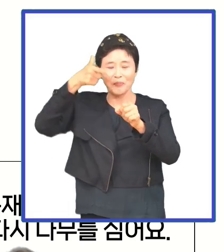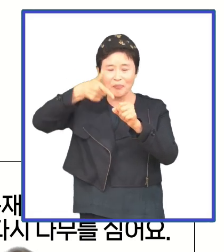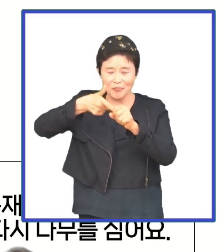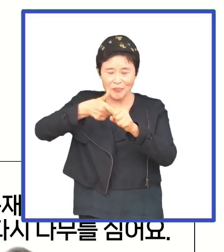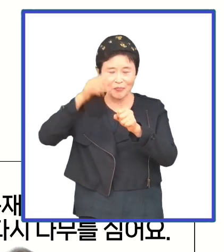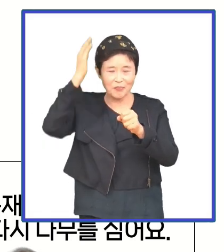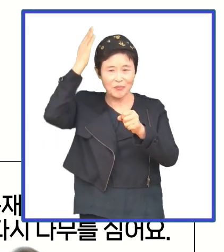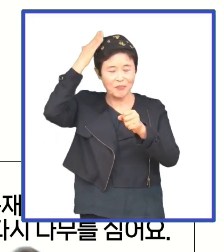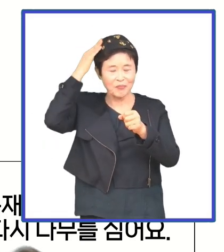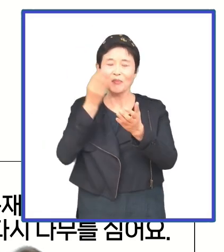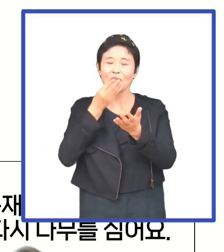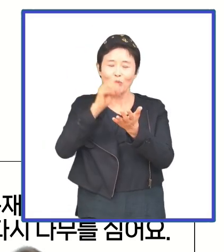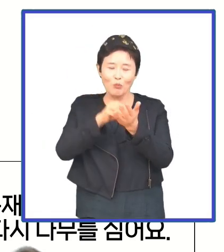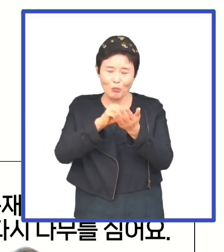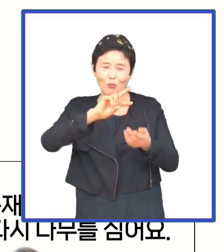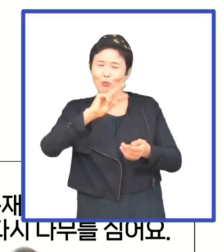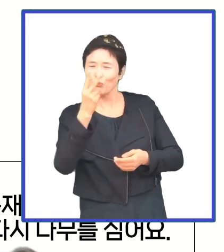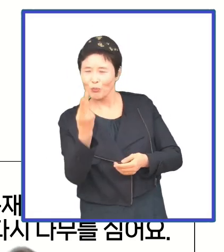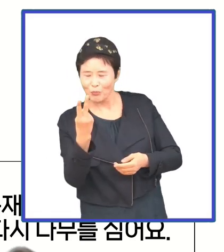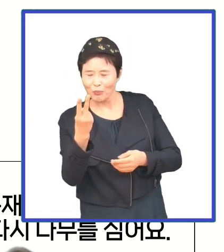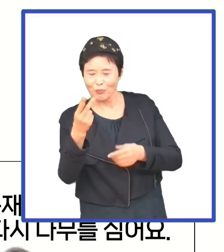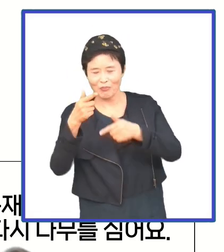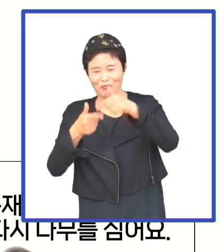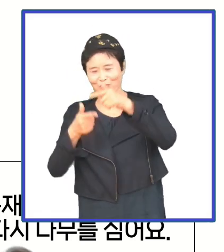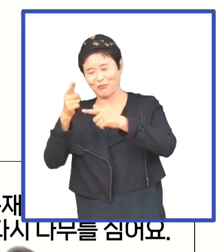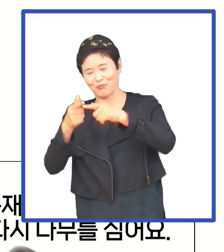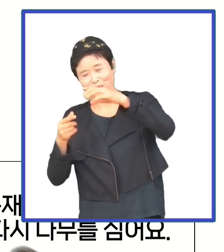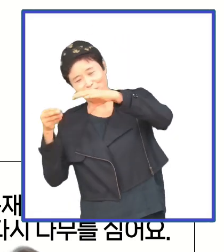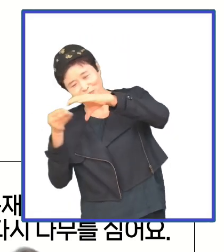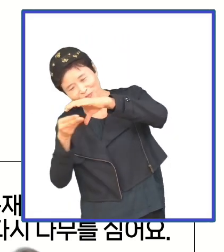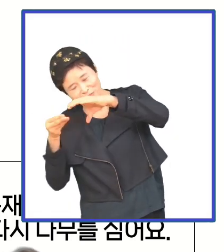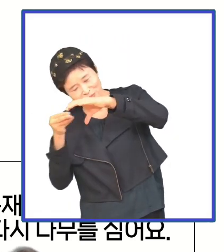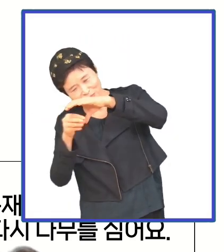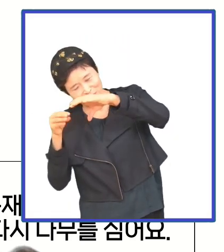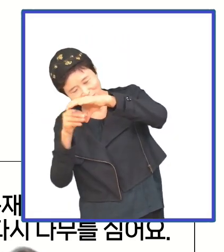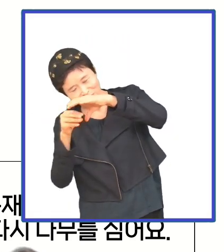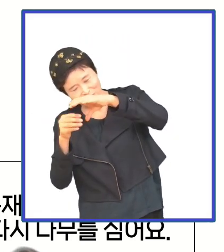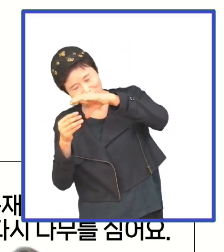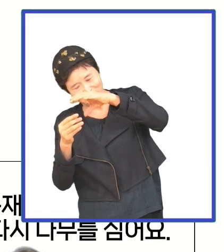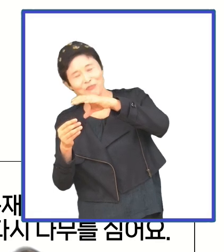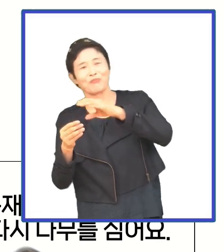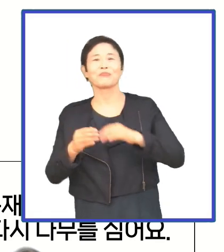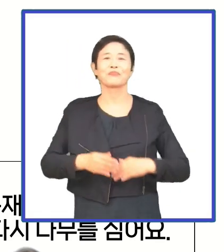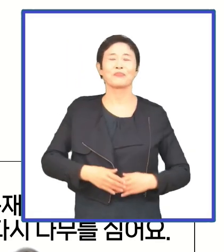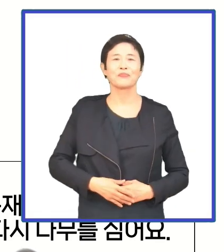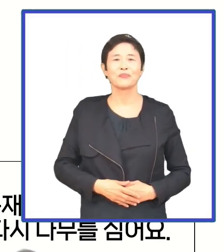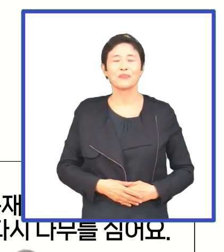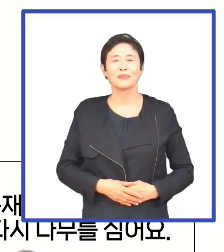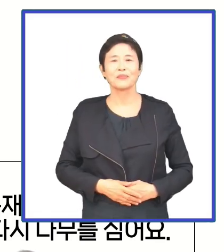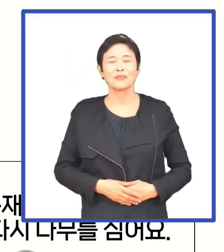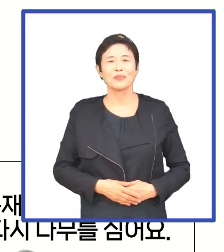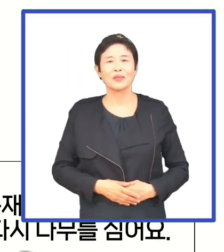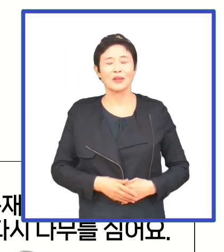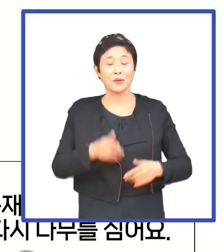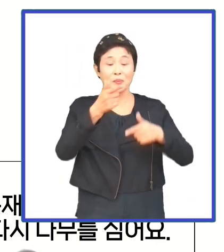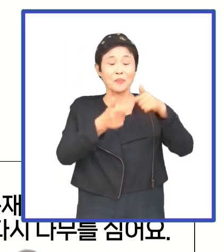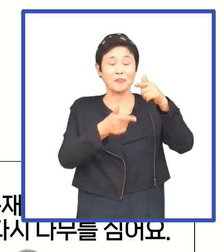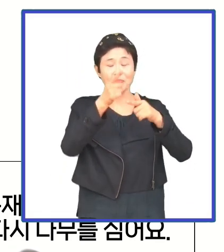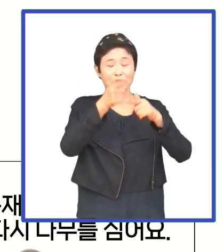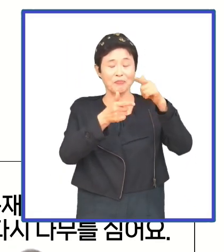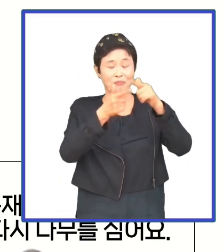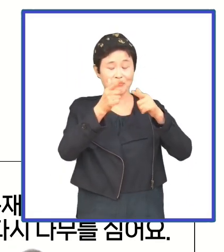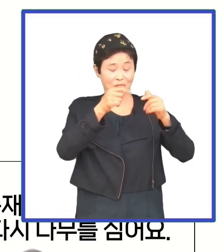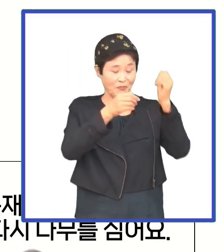석유나 화석을 대체해서 이 나무를 땔감이나 연료로서 사용하기도 합니다. 그리고